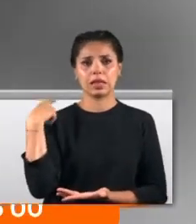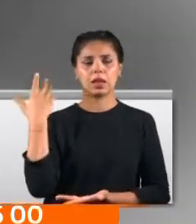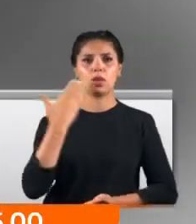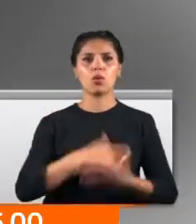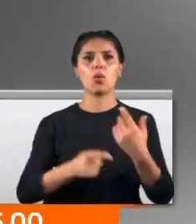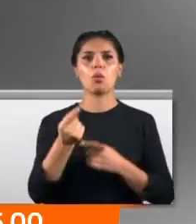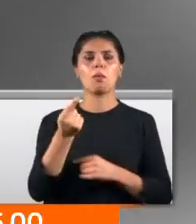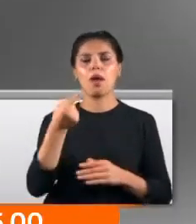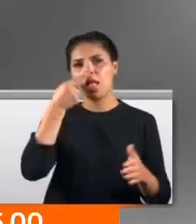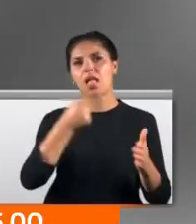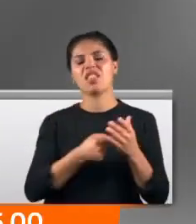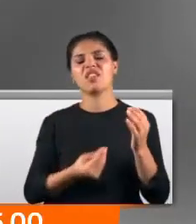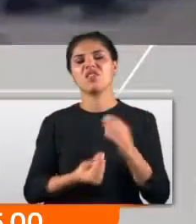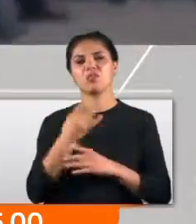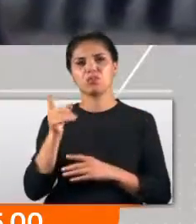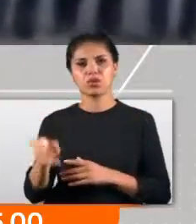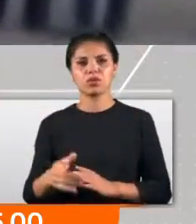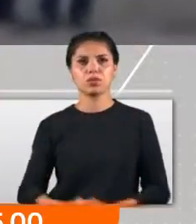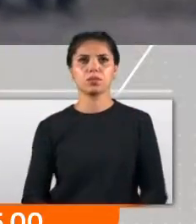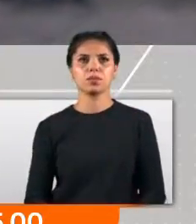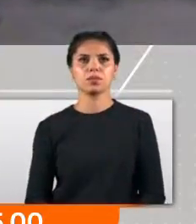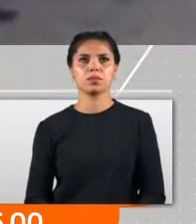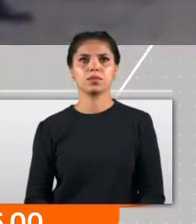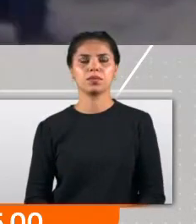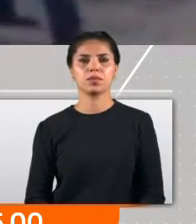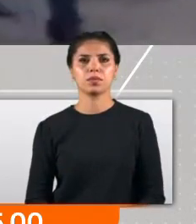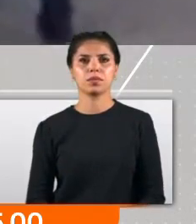yorgun vermeyi isabet ettiği ortaya çıktı Nereden